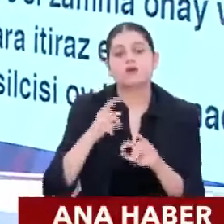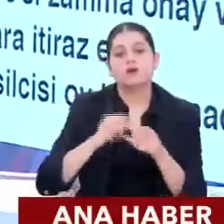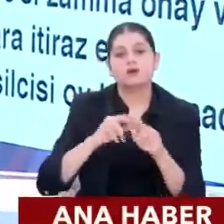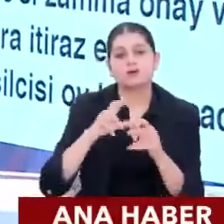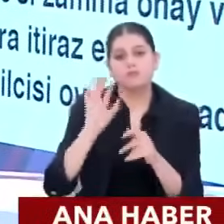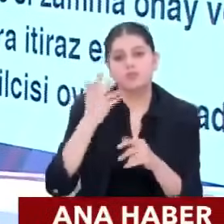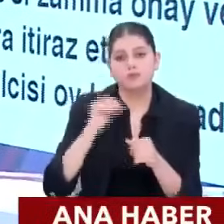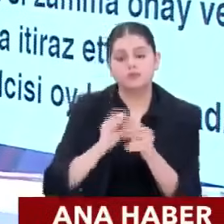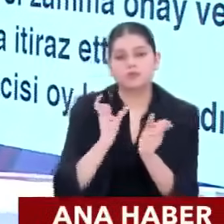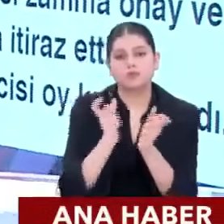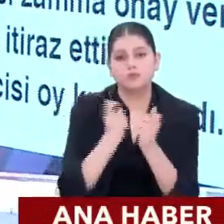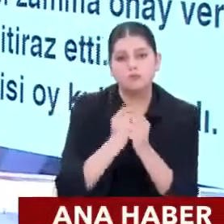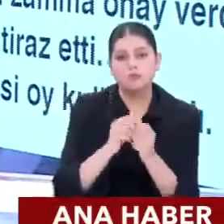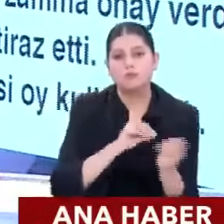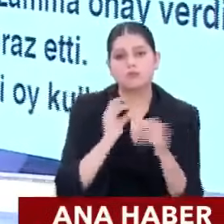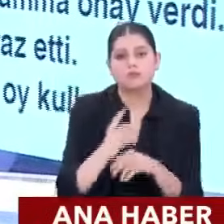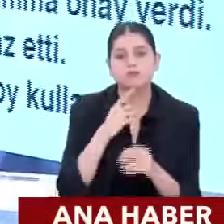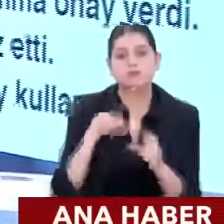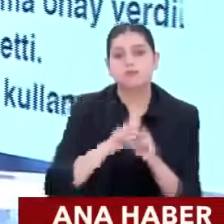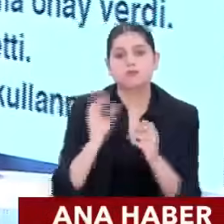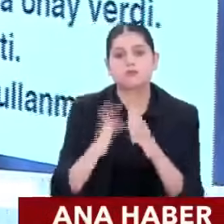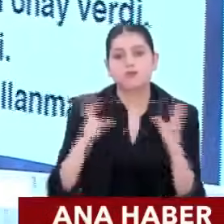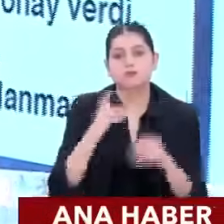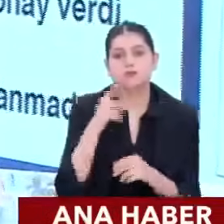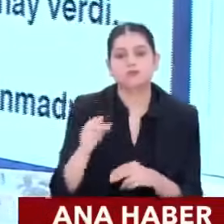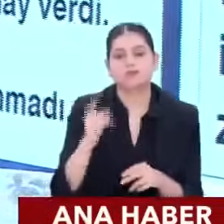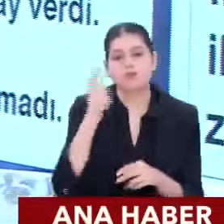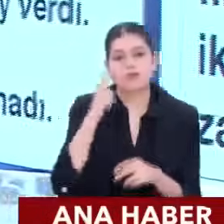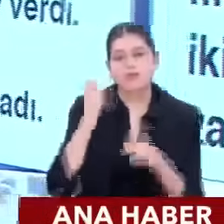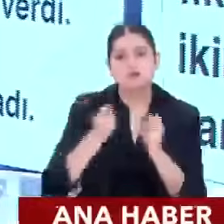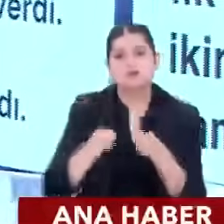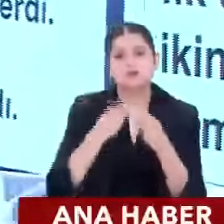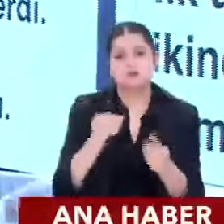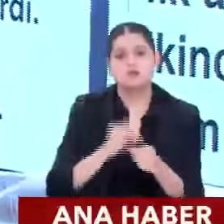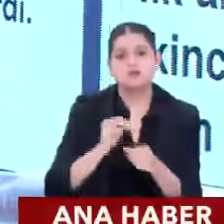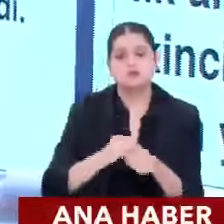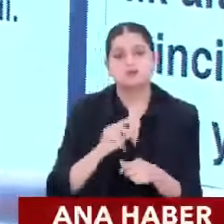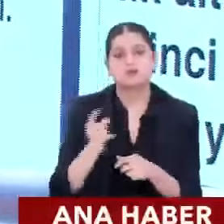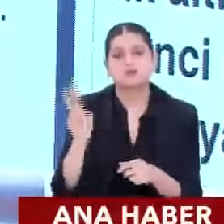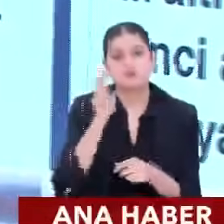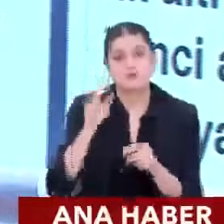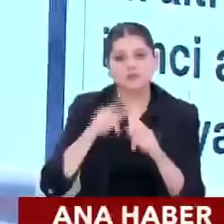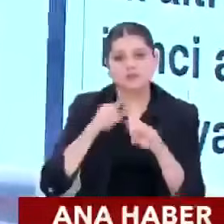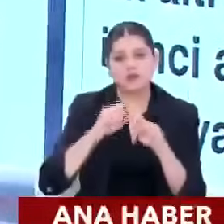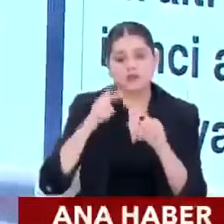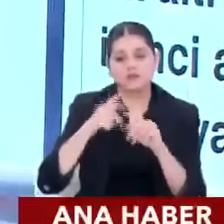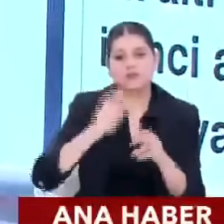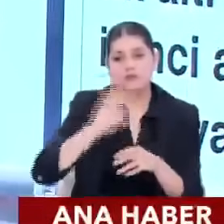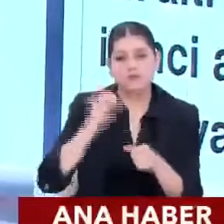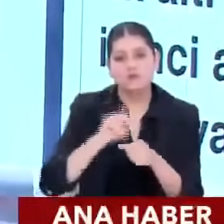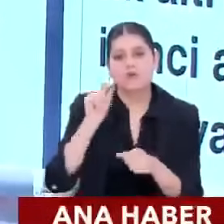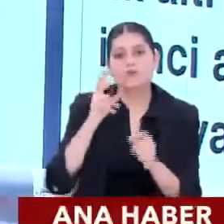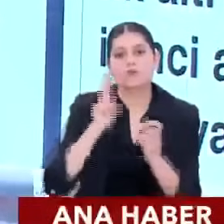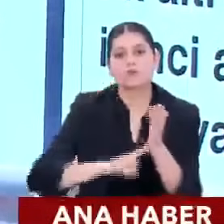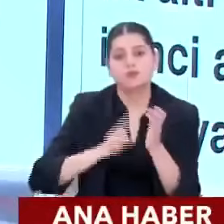karar beşinci toplantıda çıktı oy çokluğuyla kamu hakem heyeti hükümetin son teklifini oylamaya sundu 11